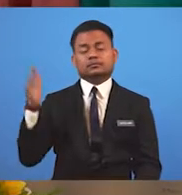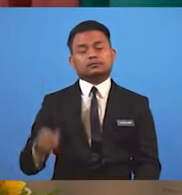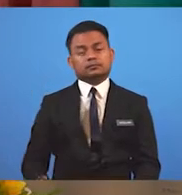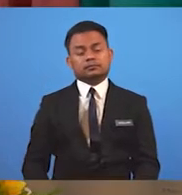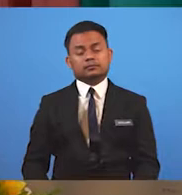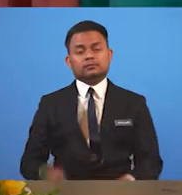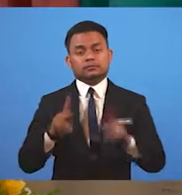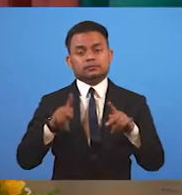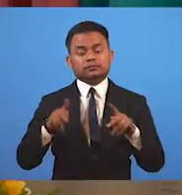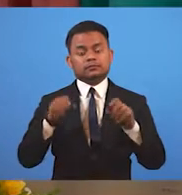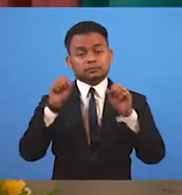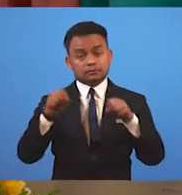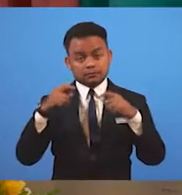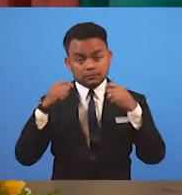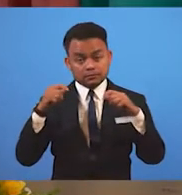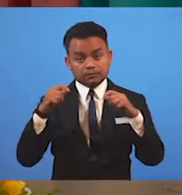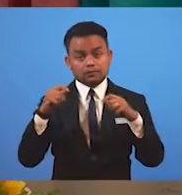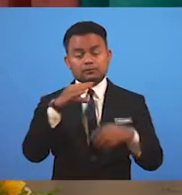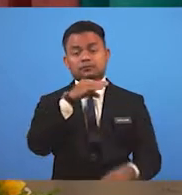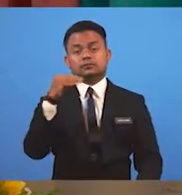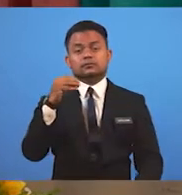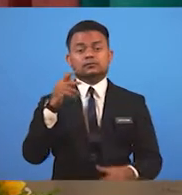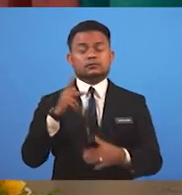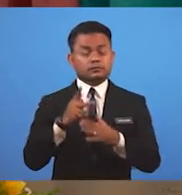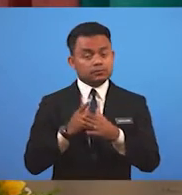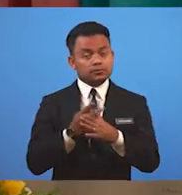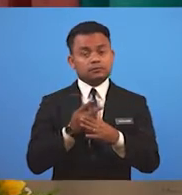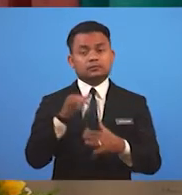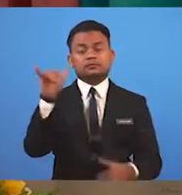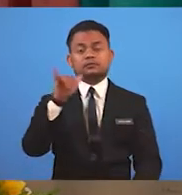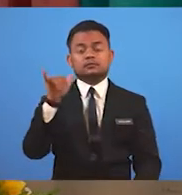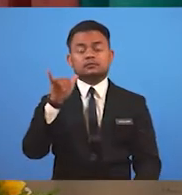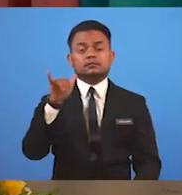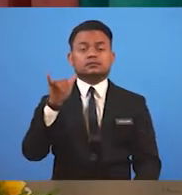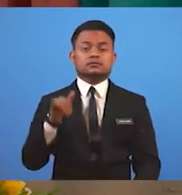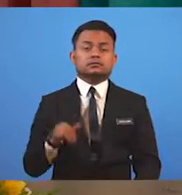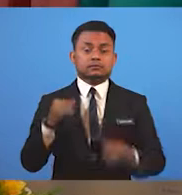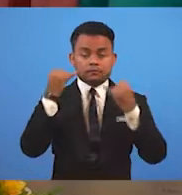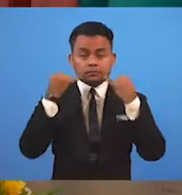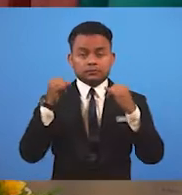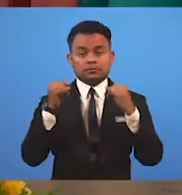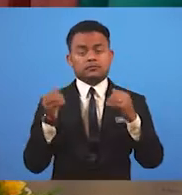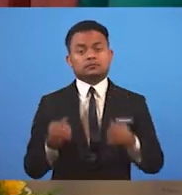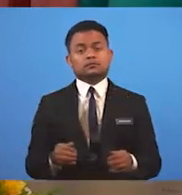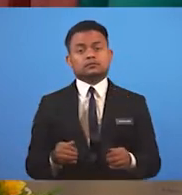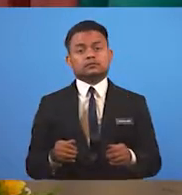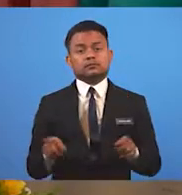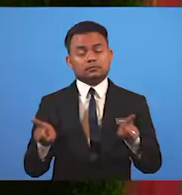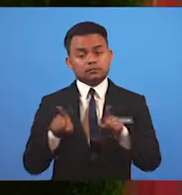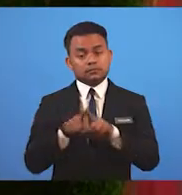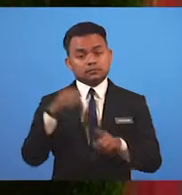mencuba dan berkongsi bersama-sama jawapan bersama guru ataupun rakan-rakan di sekolah